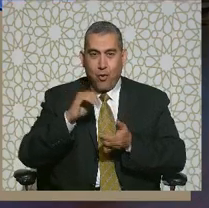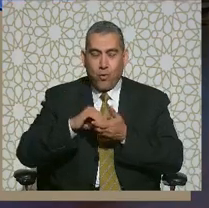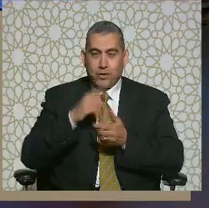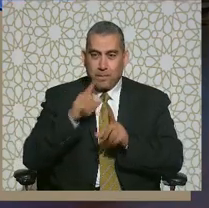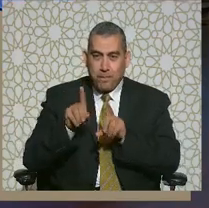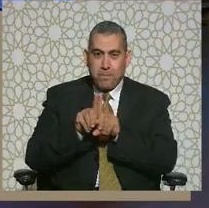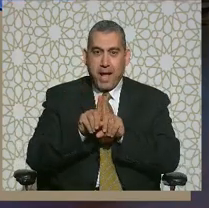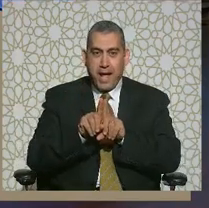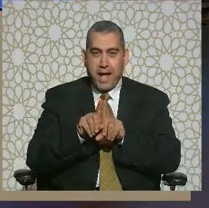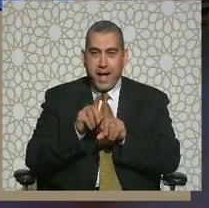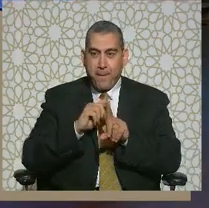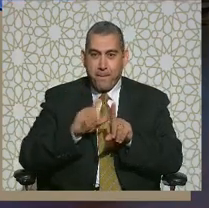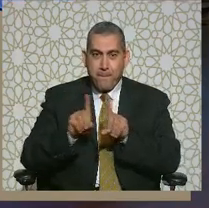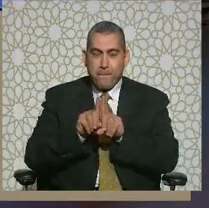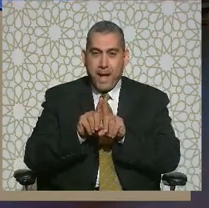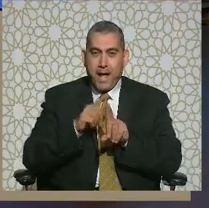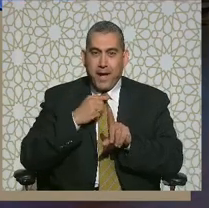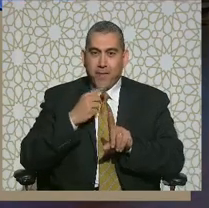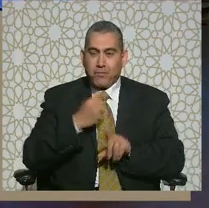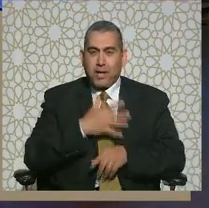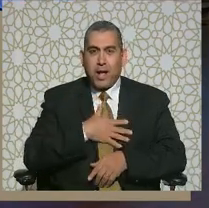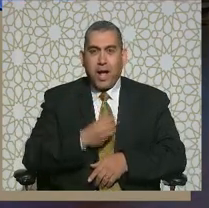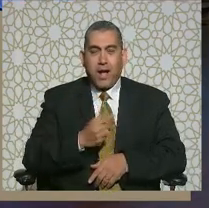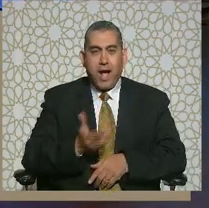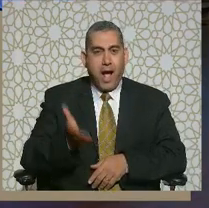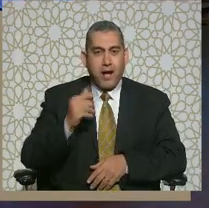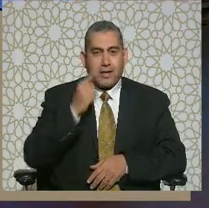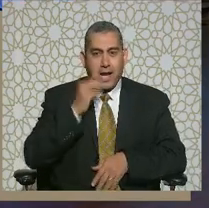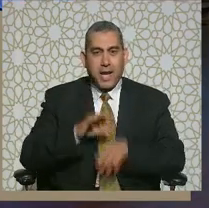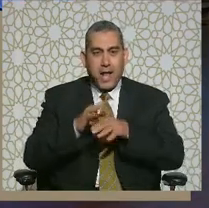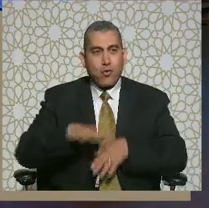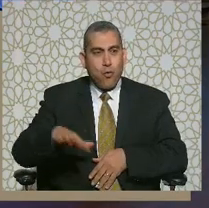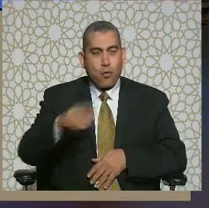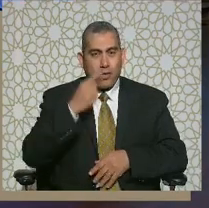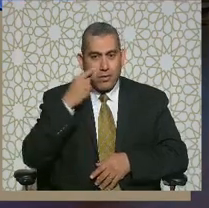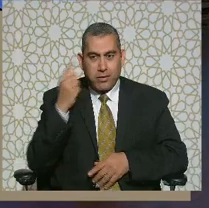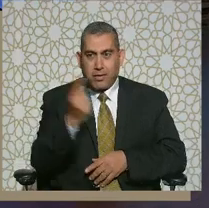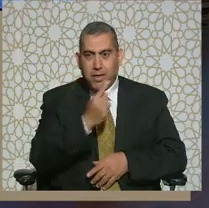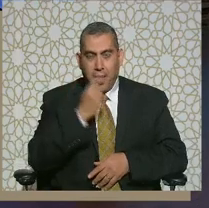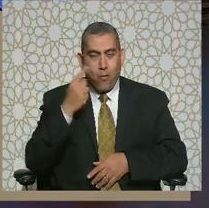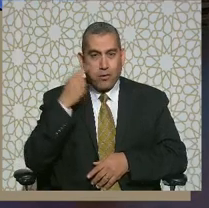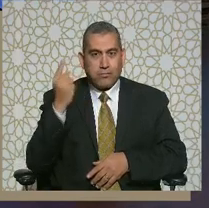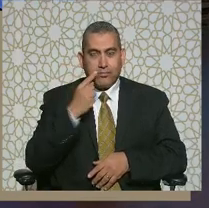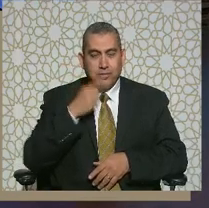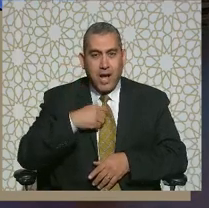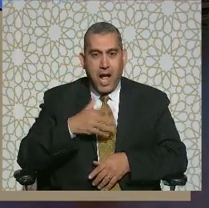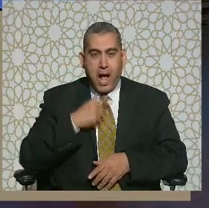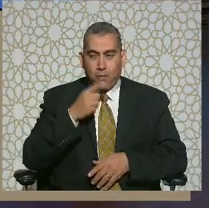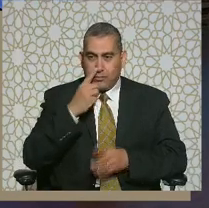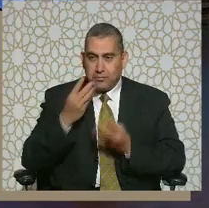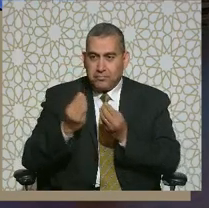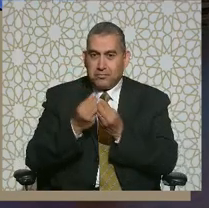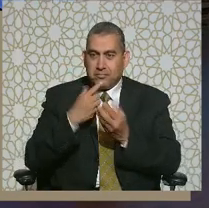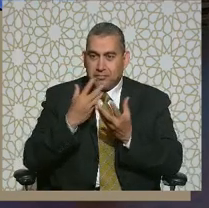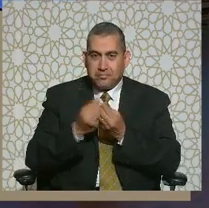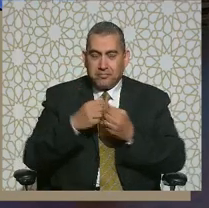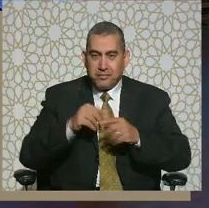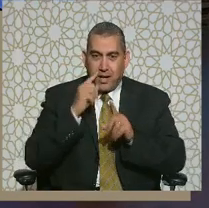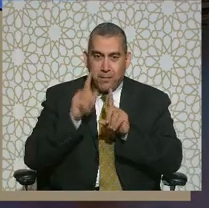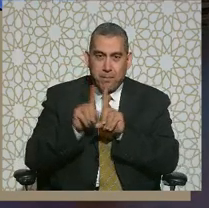الانس ده من اكتر الحاجات اللي الناس بتدور عليها الناس بتدور على الانث عشان تقدر